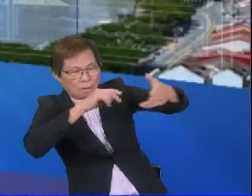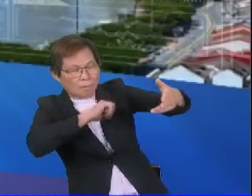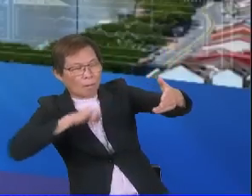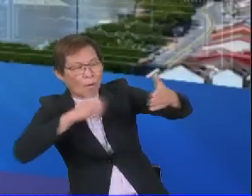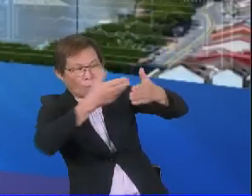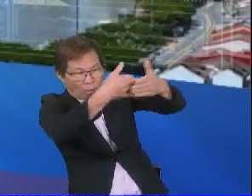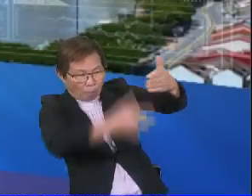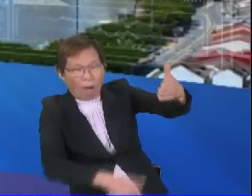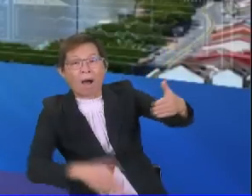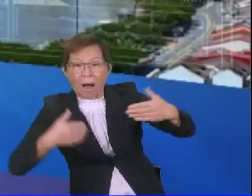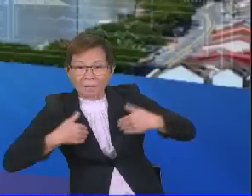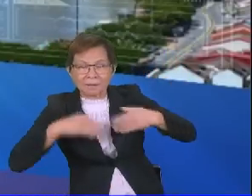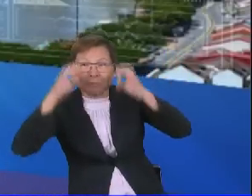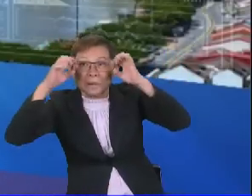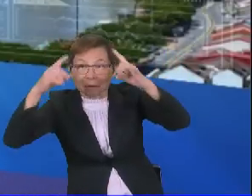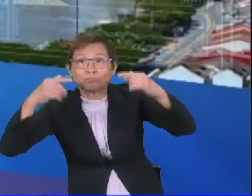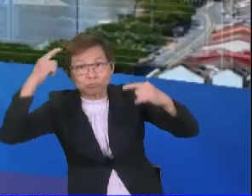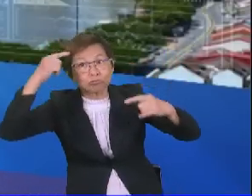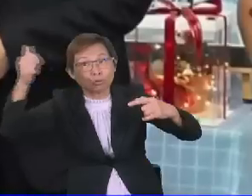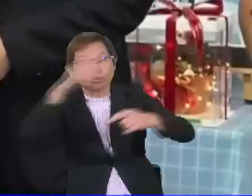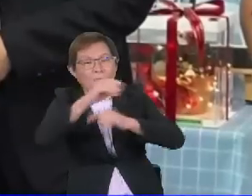pendidikan dan kemahiran